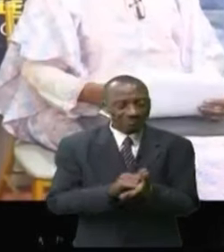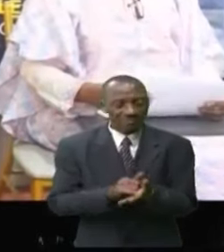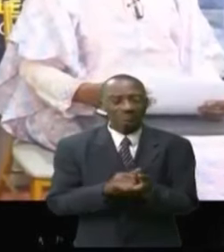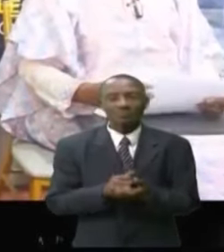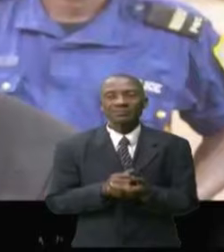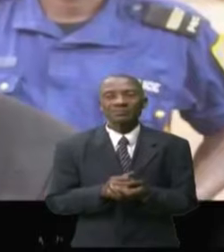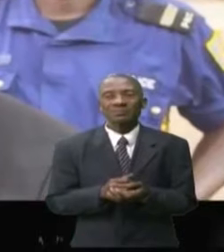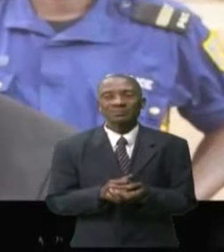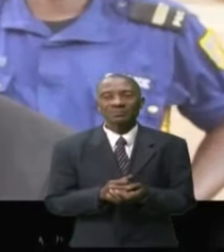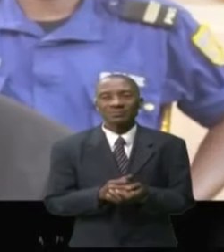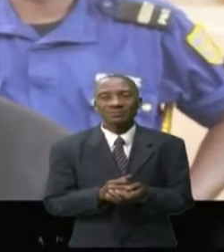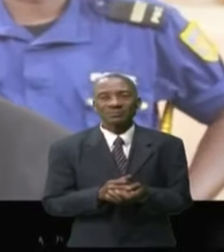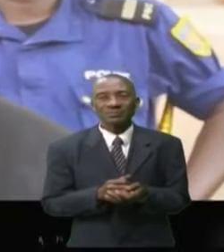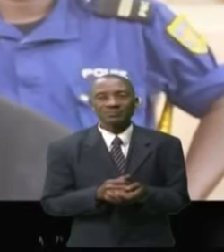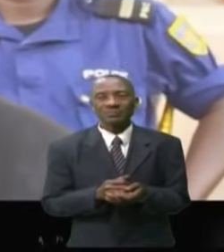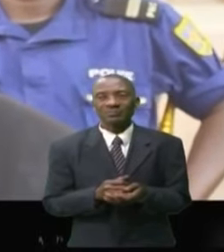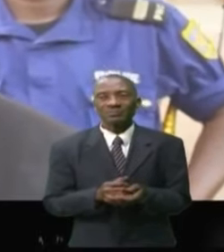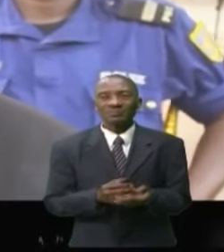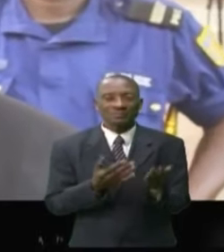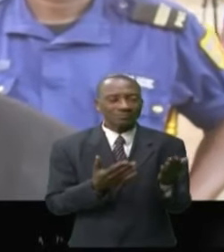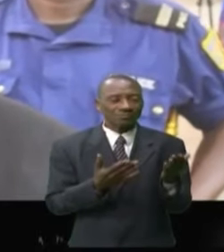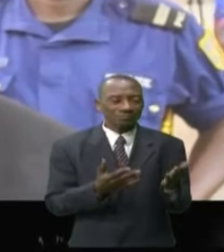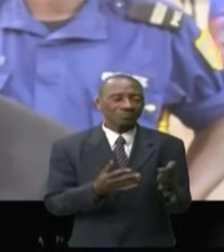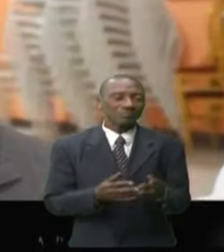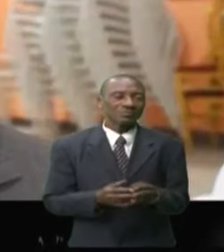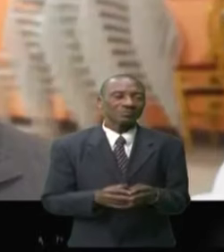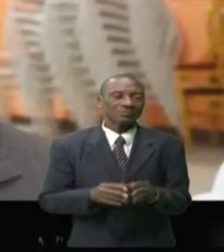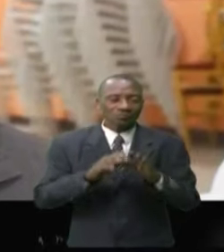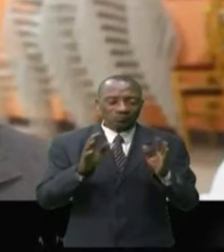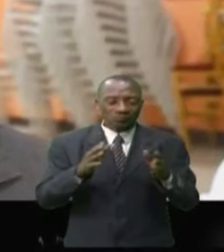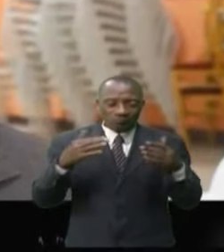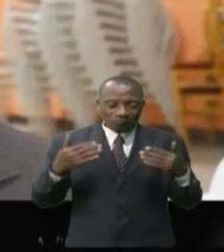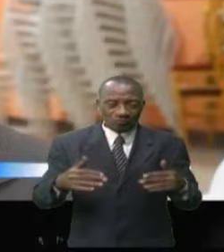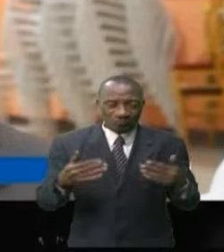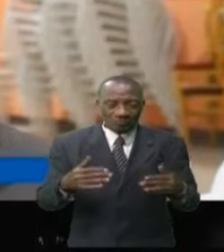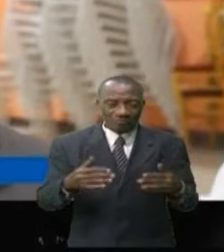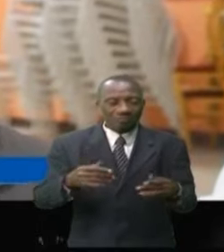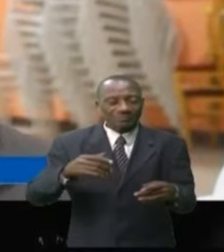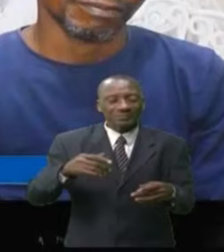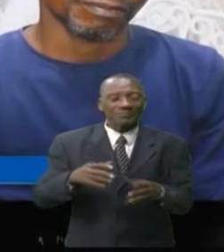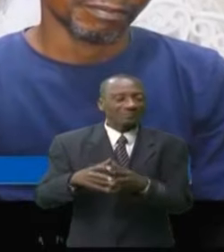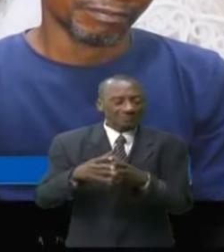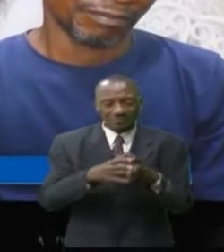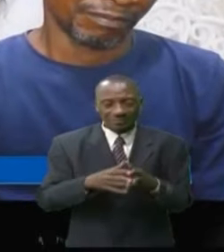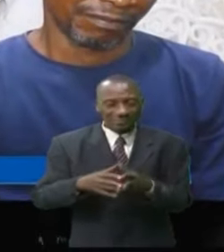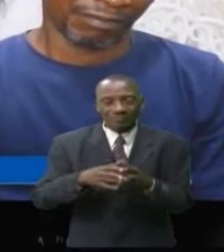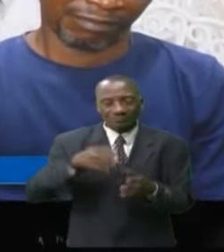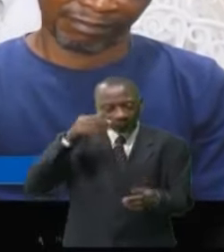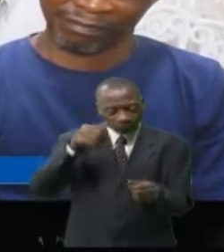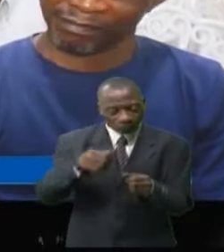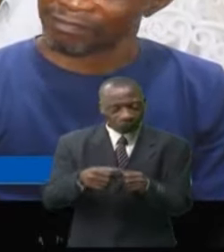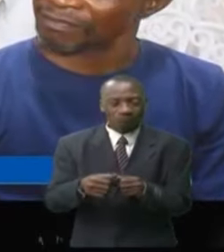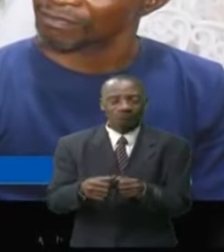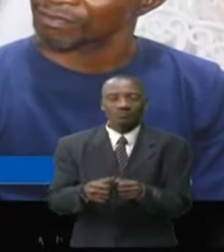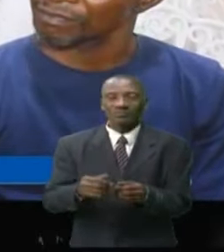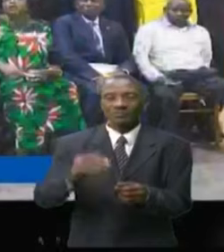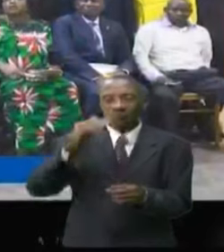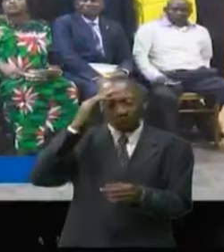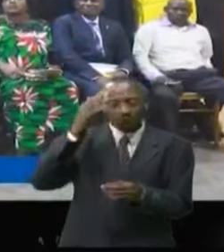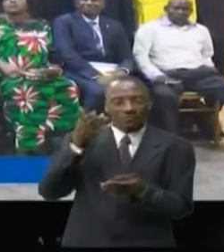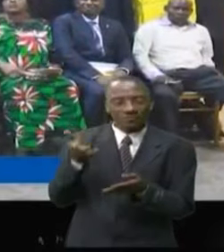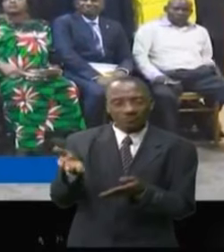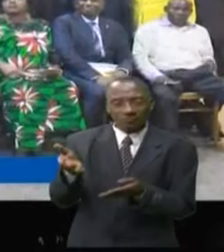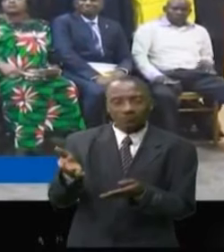il y a un premier projet l'amélioration des conditions d'étude des élèves et des enseignants par la réhabilitation des